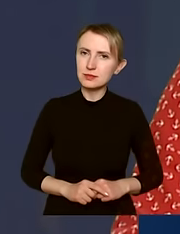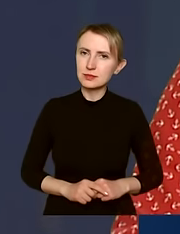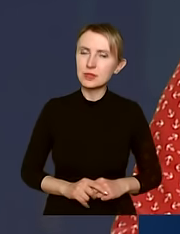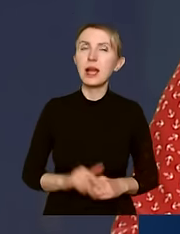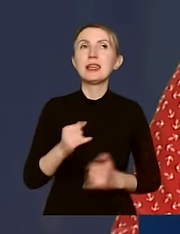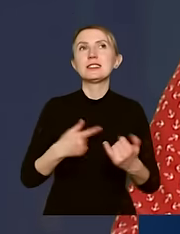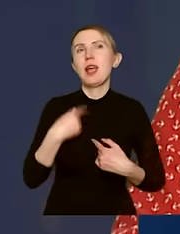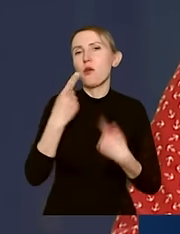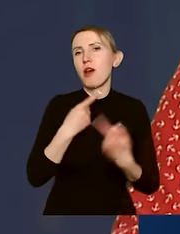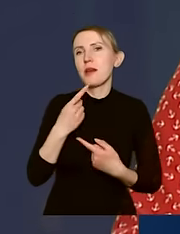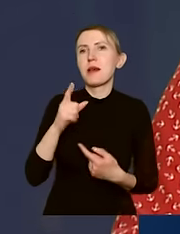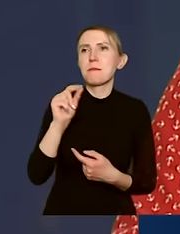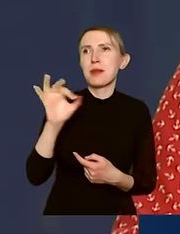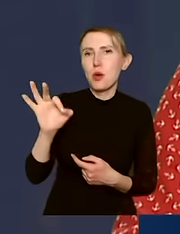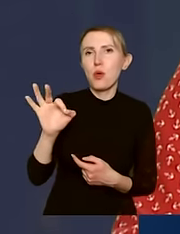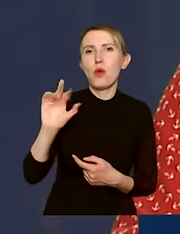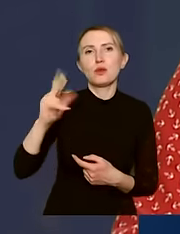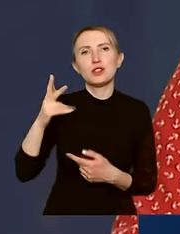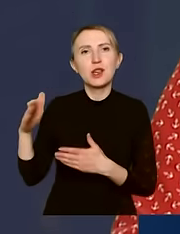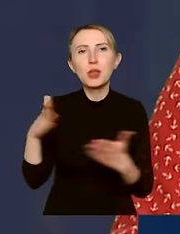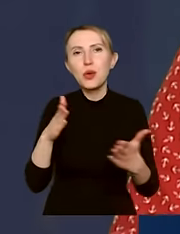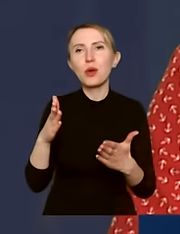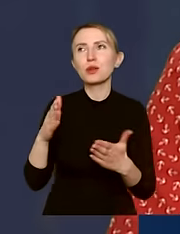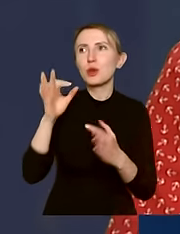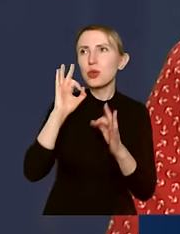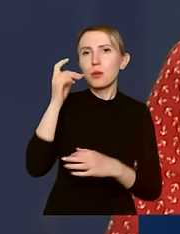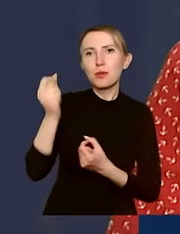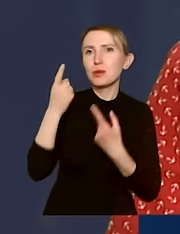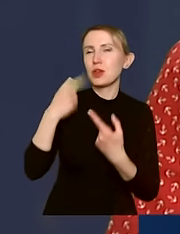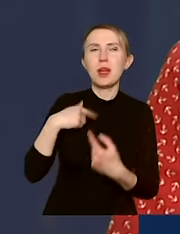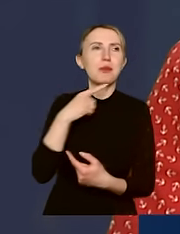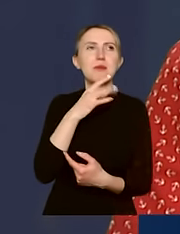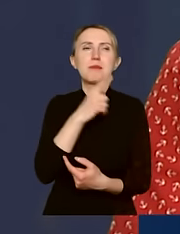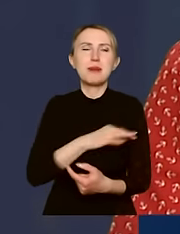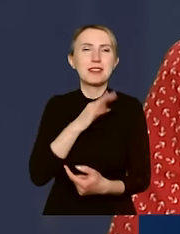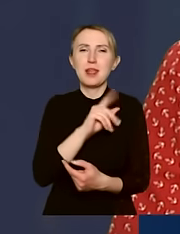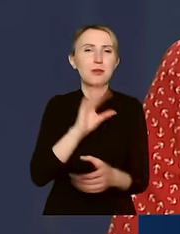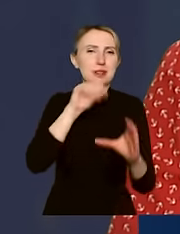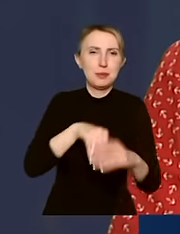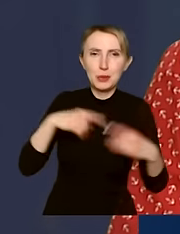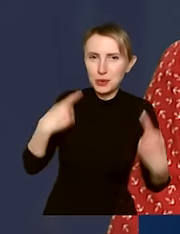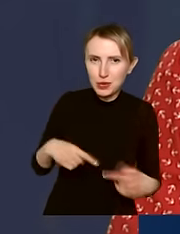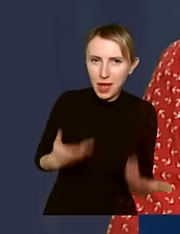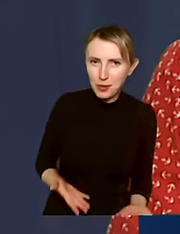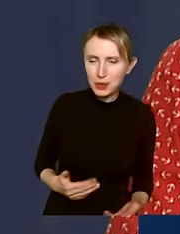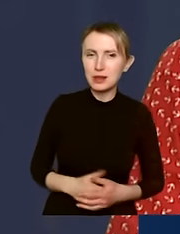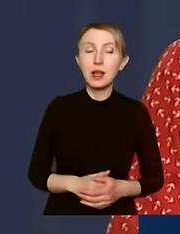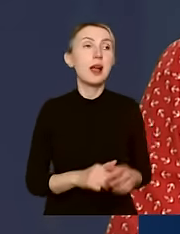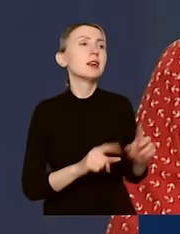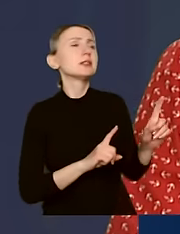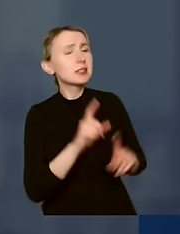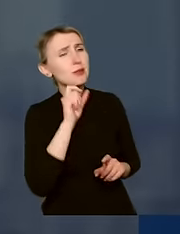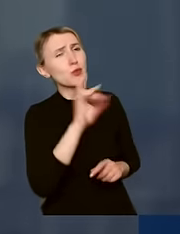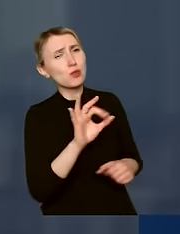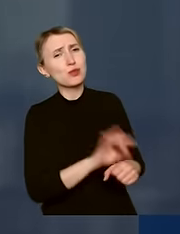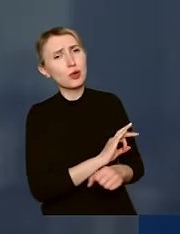pomysły Platformy, Trzeciej Drogi czy Lewicy są dobre, to nie byłbym w PiSie. To oczywiste. Nie, no czasem są takie